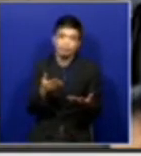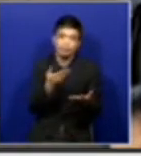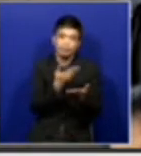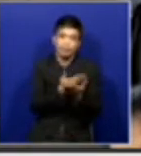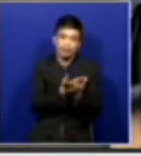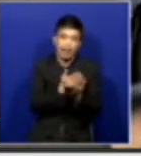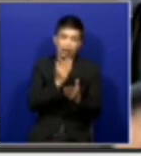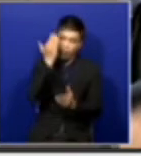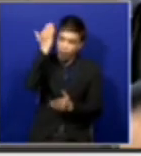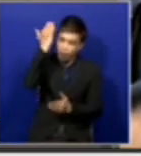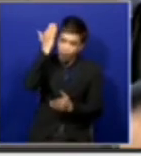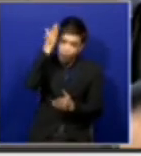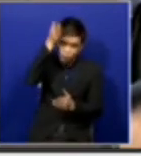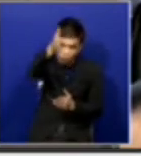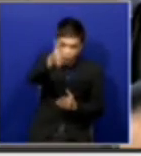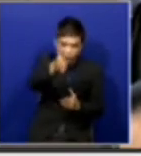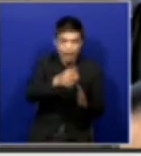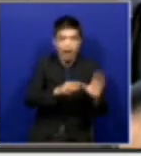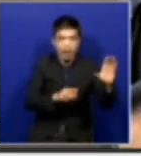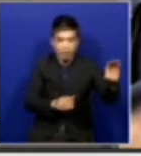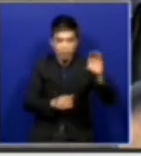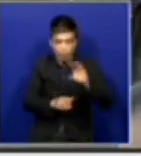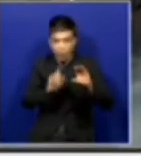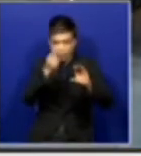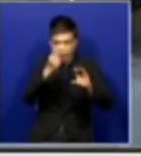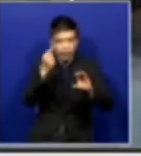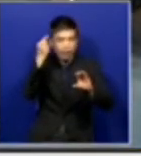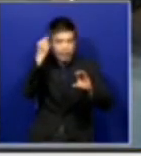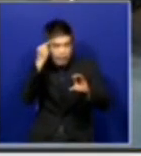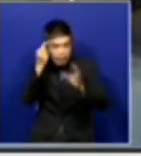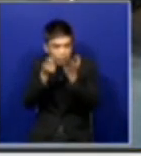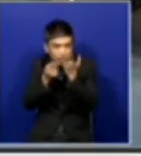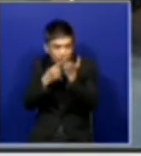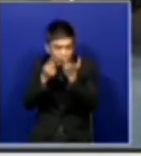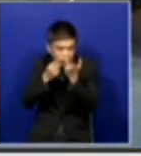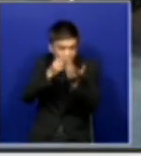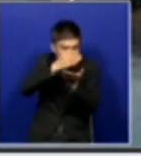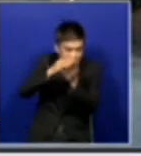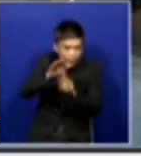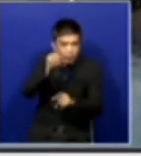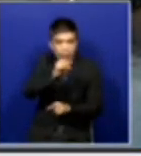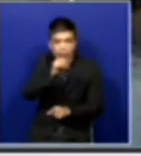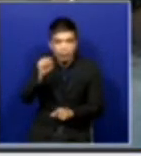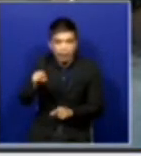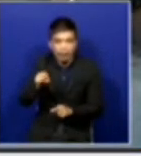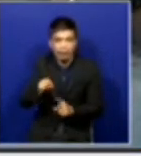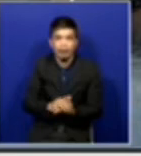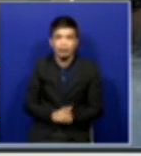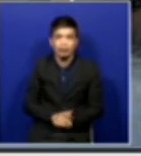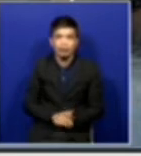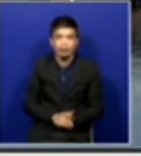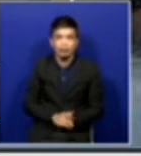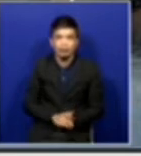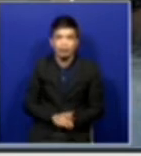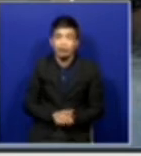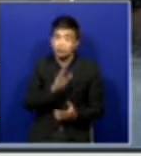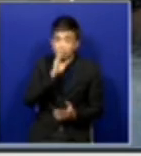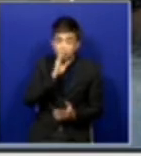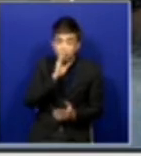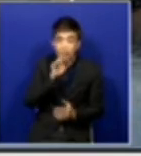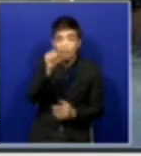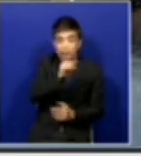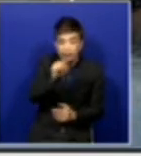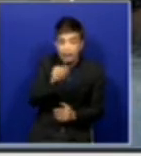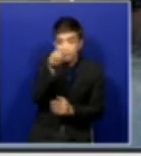ามาก็จะตั้งเป็นเปอร์เซ็นต์อีกหน่วยงานไหนไม่รู้พอได้ลบงบประมาณมากบอกเพิ่ม